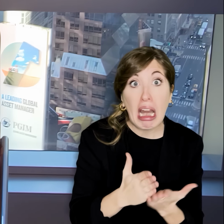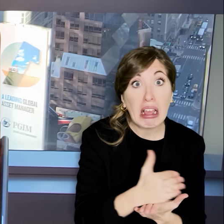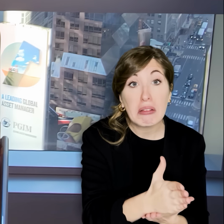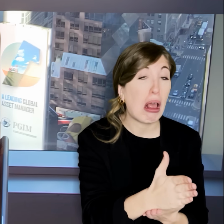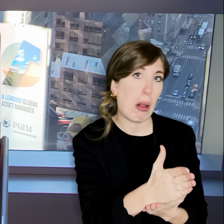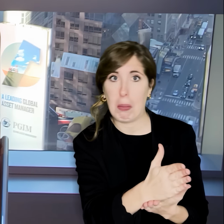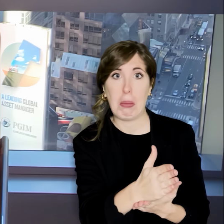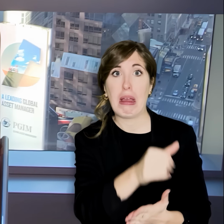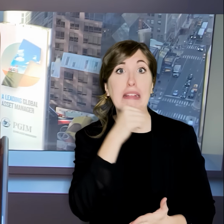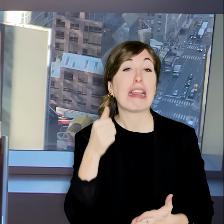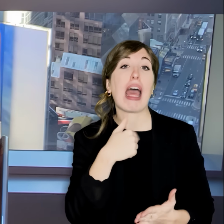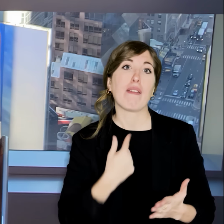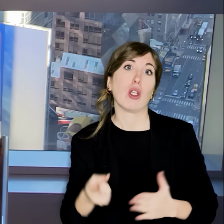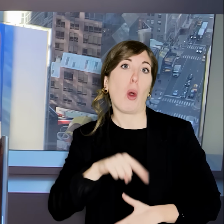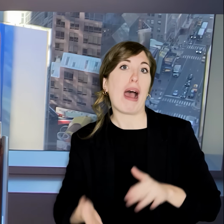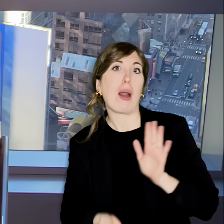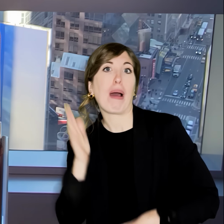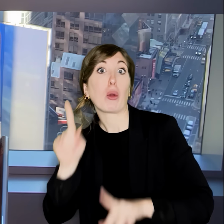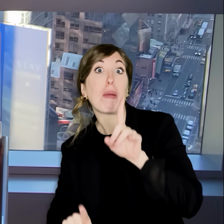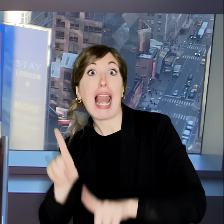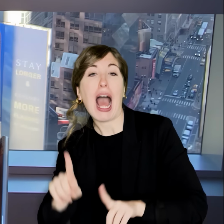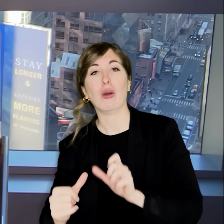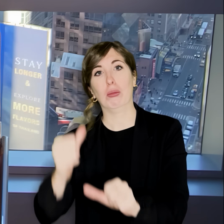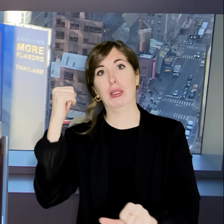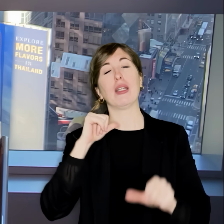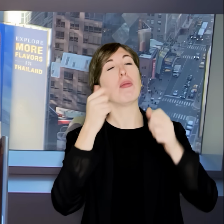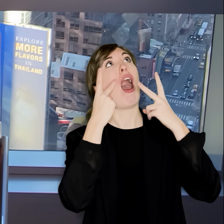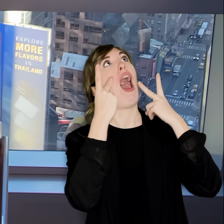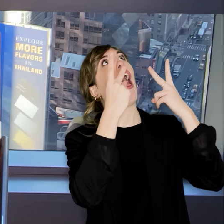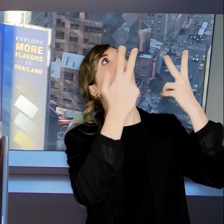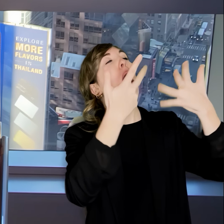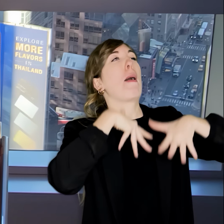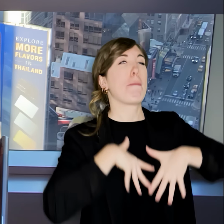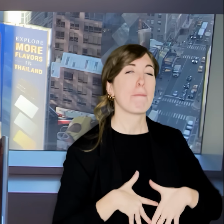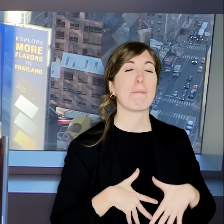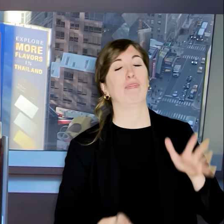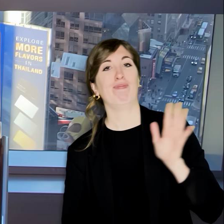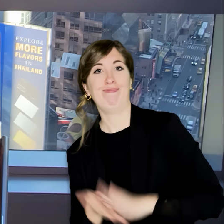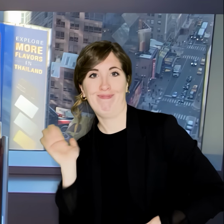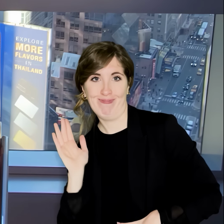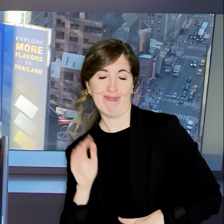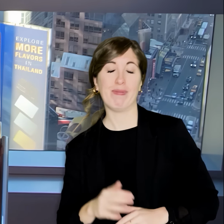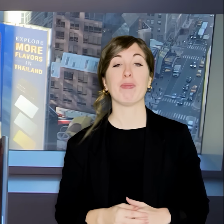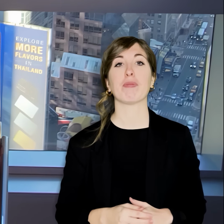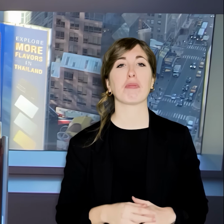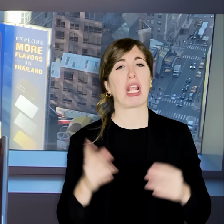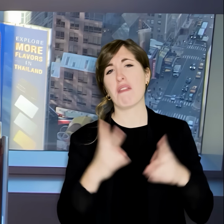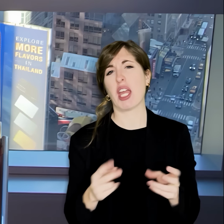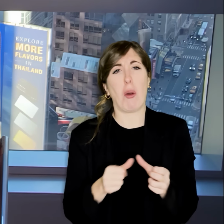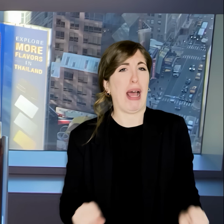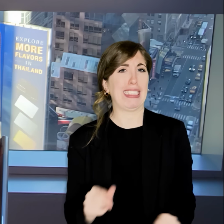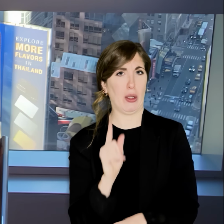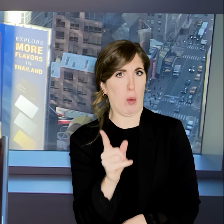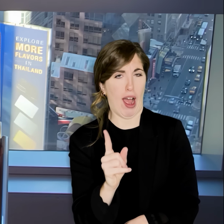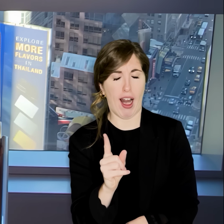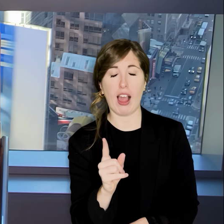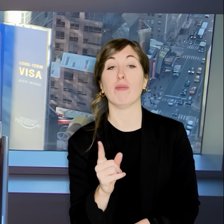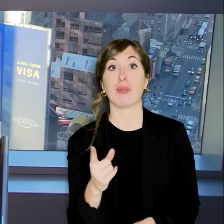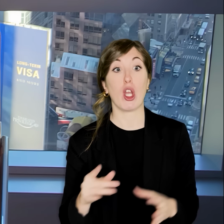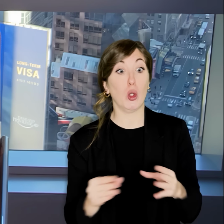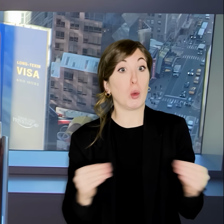il pieno quando poi Domani partirò per Milano Allora il concetto Qual è il concetto è che questo